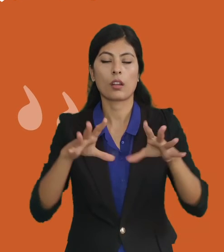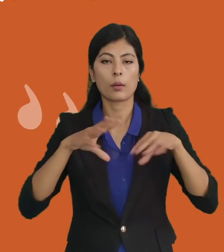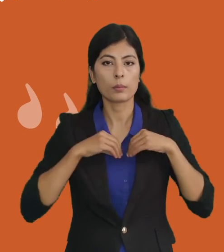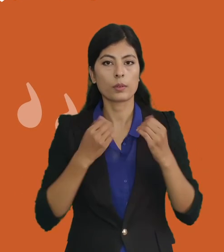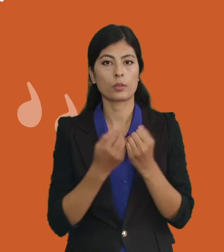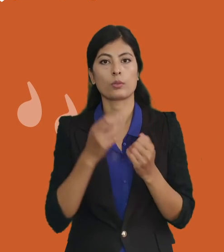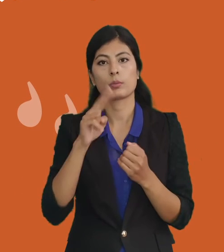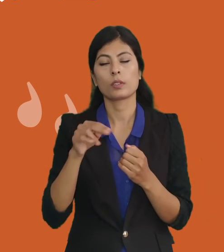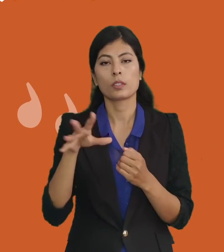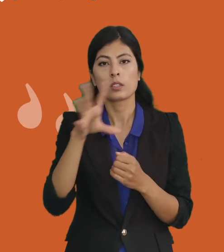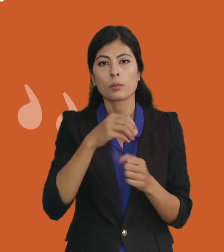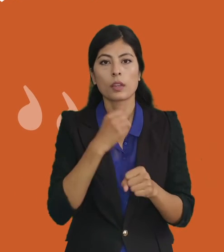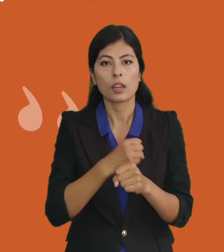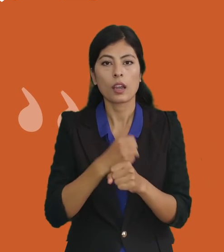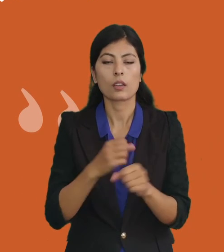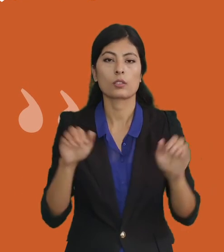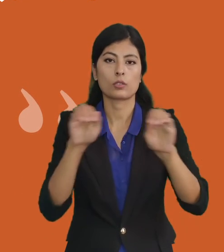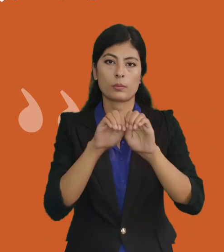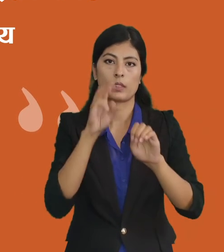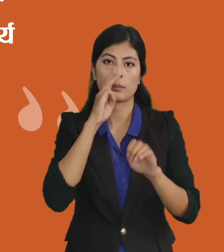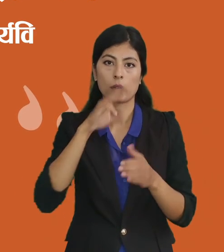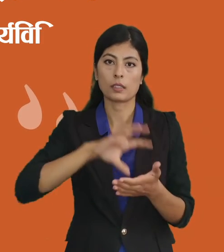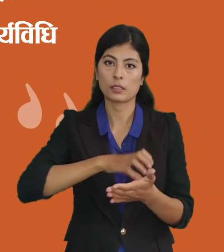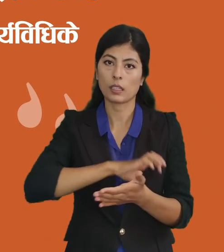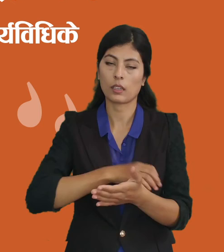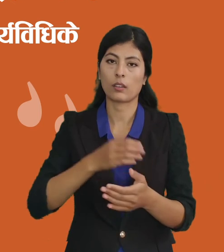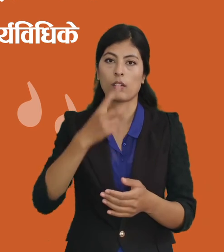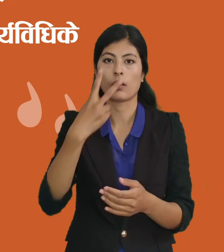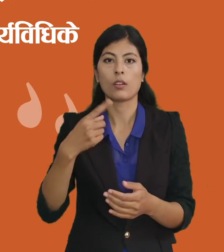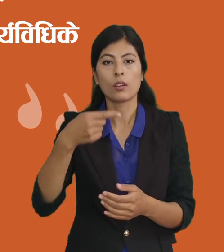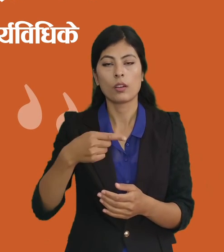कार्यवाही आ समाधान करैत खुनी अपनावे